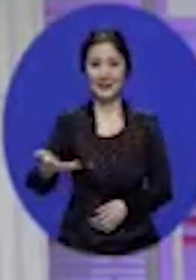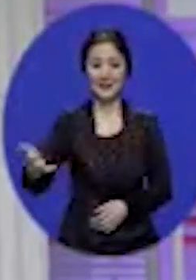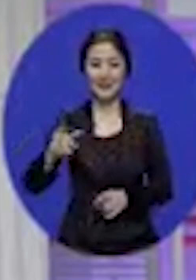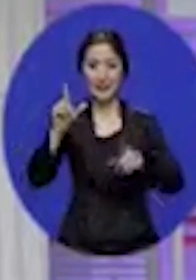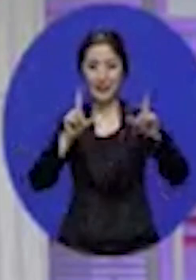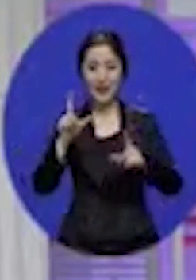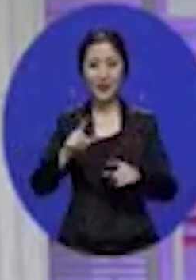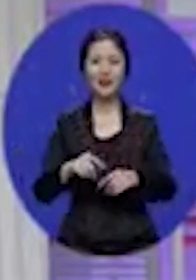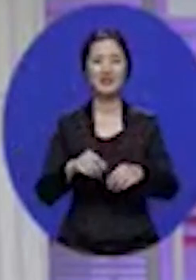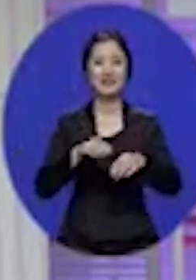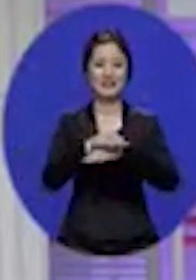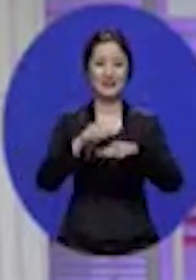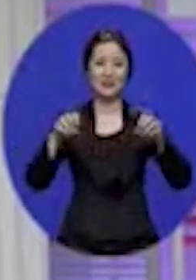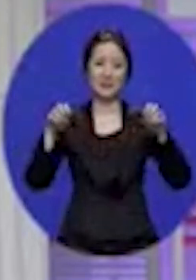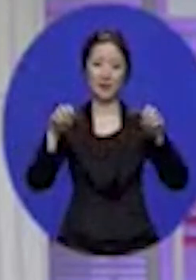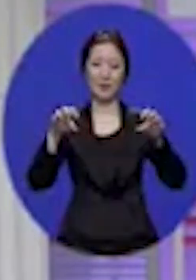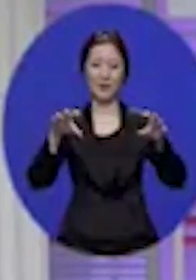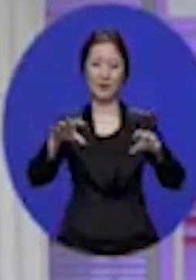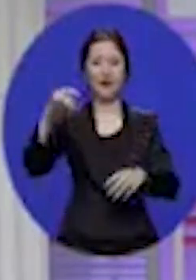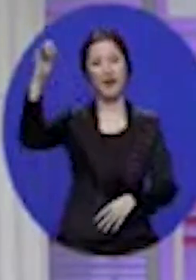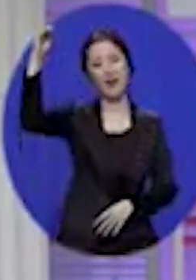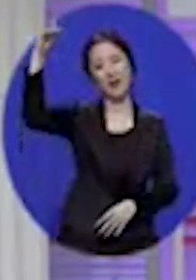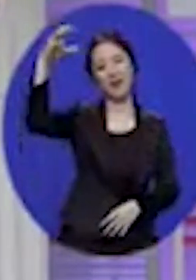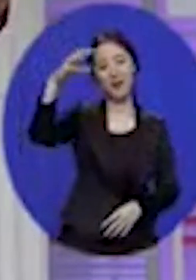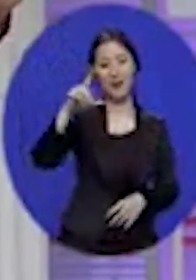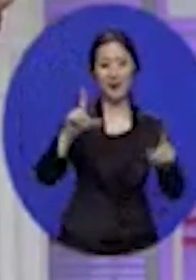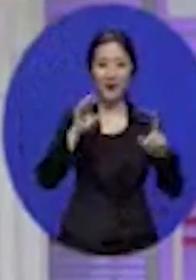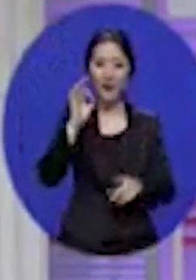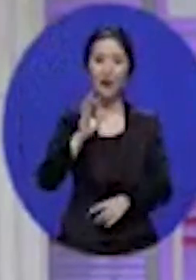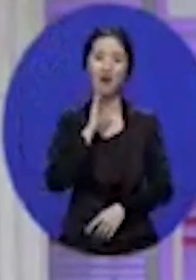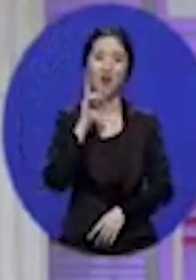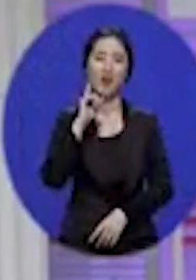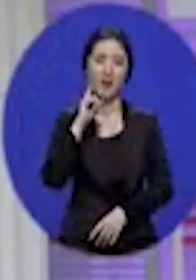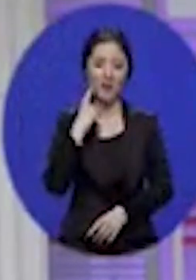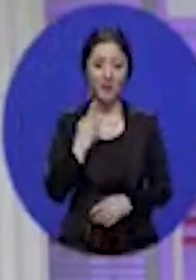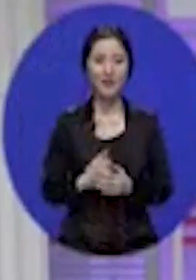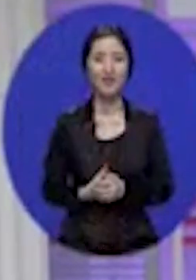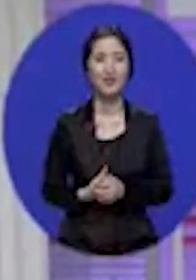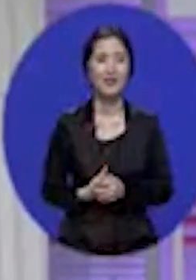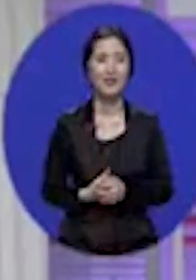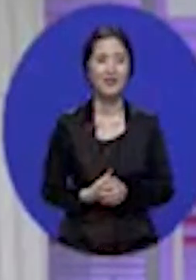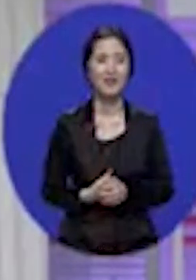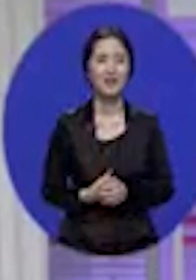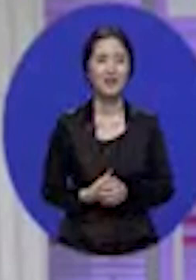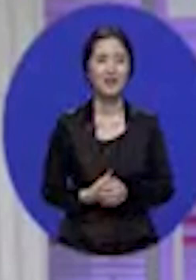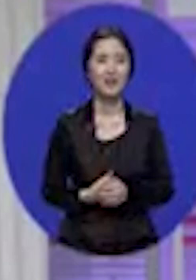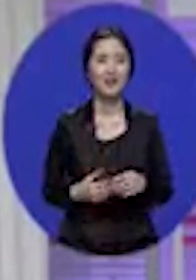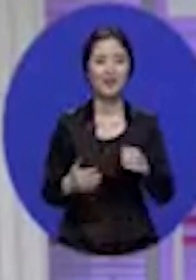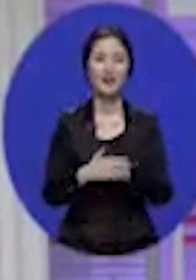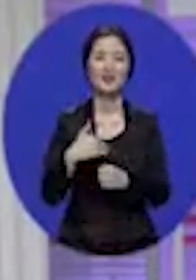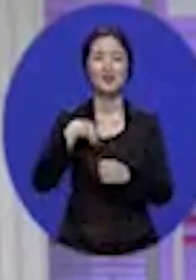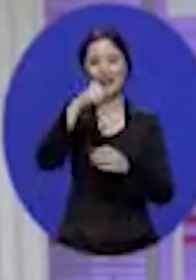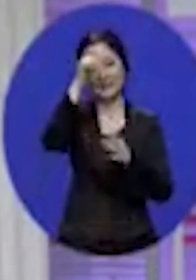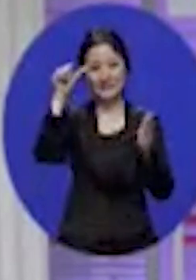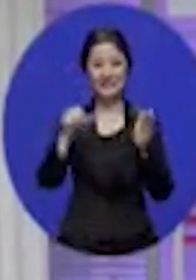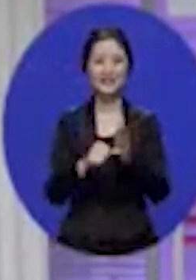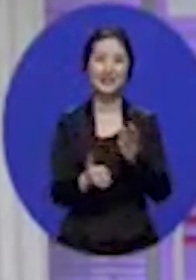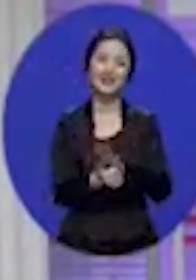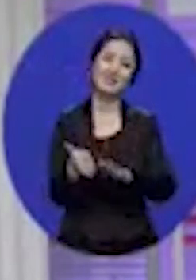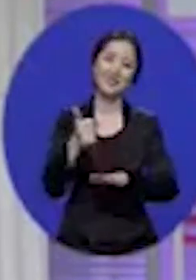불빛이 비추고 아침에 쫙 햇살이 비치는데 한강이 막 쫙 펼쳐져 있고 너무너무 멋있는 거야. 와, 내 인생이 이제